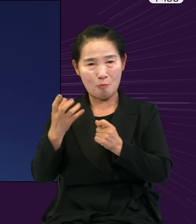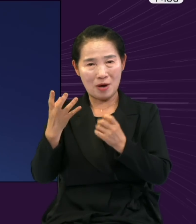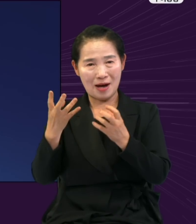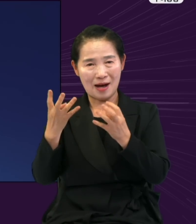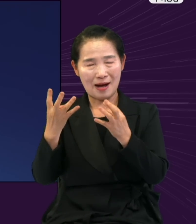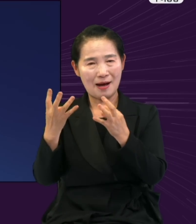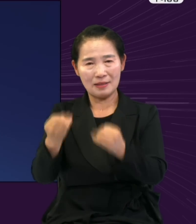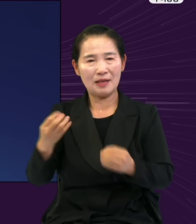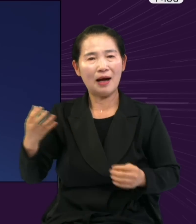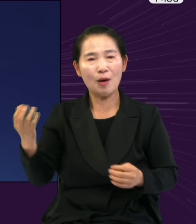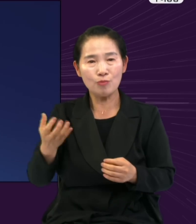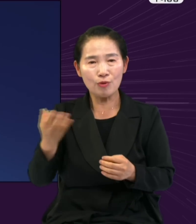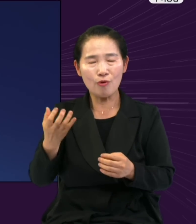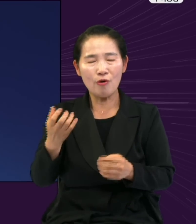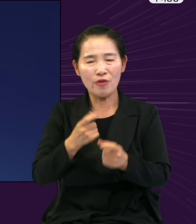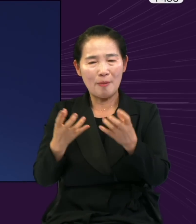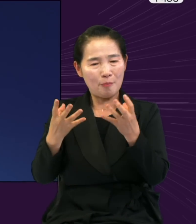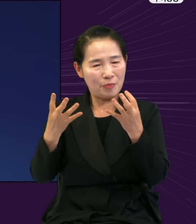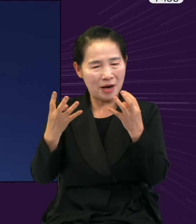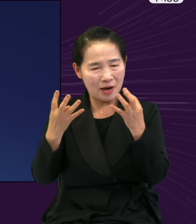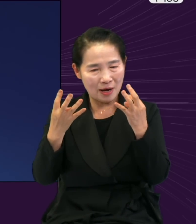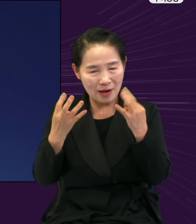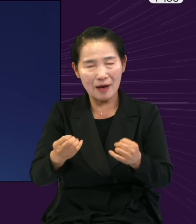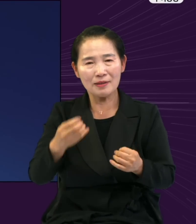슬펐다. 내가 너를 사랑한다.